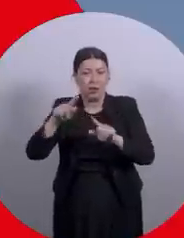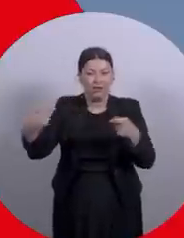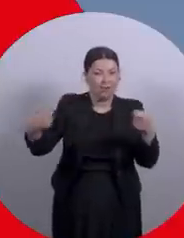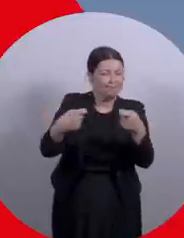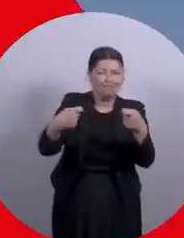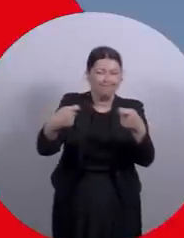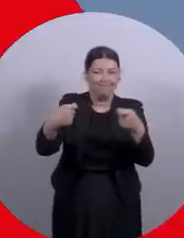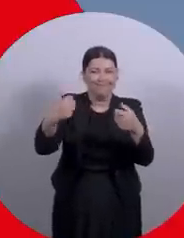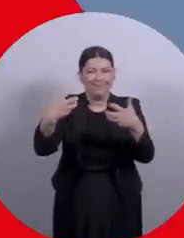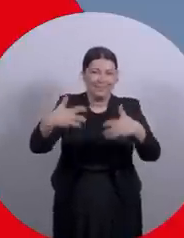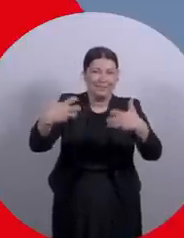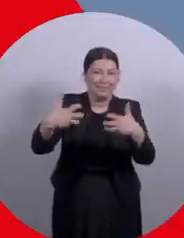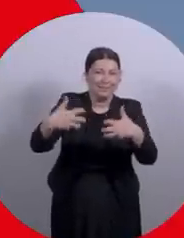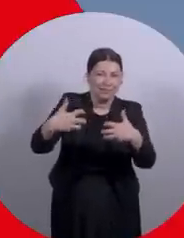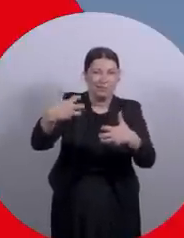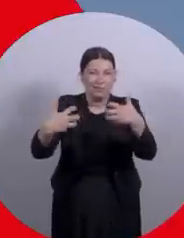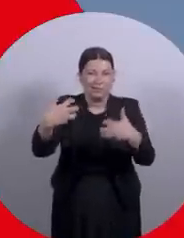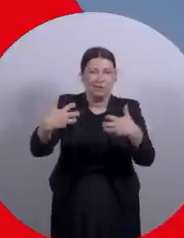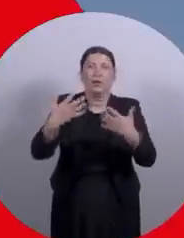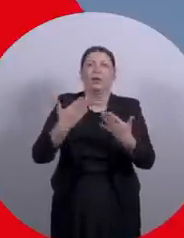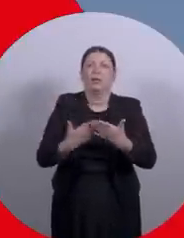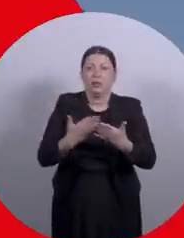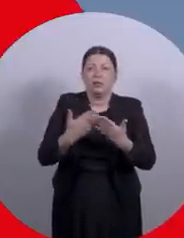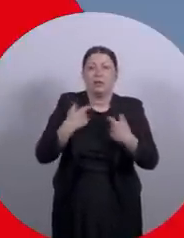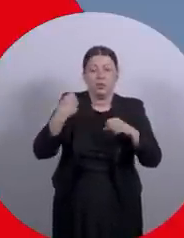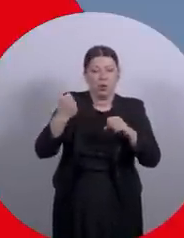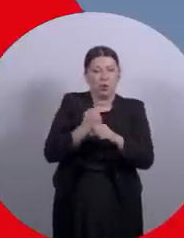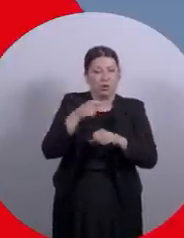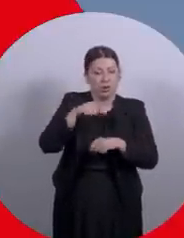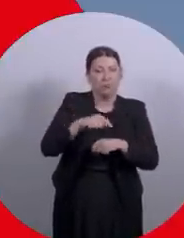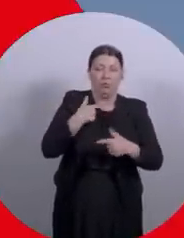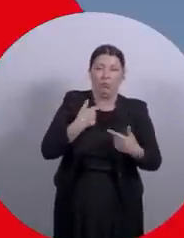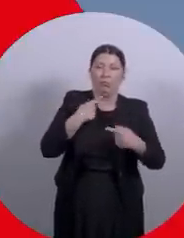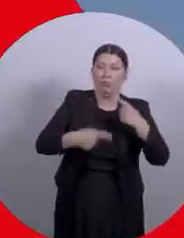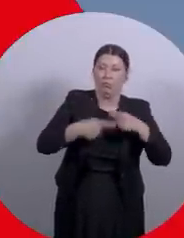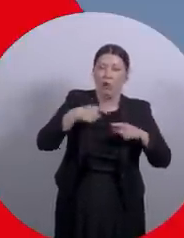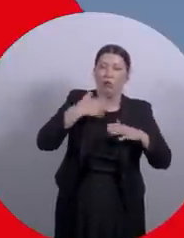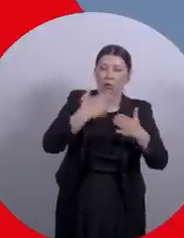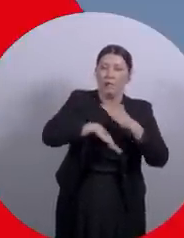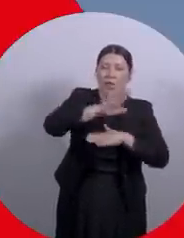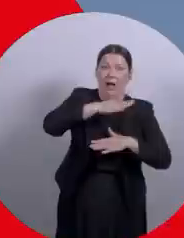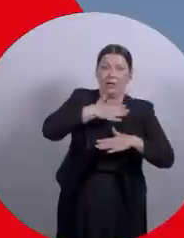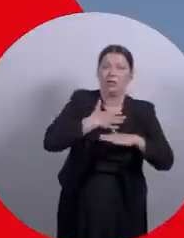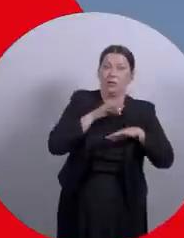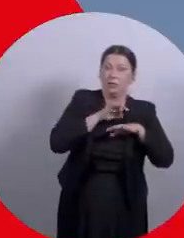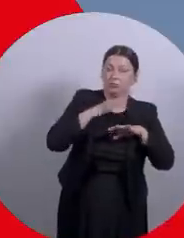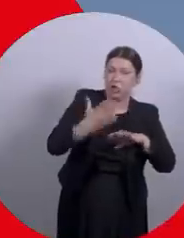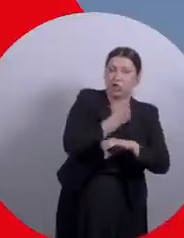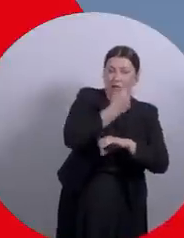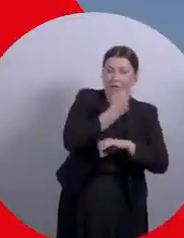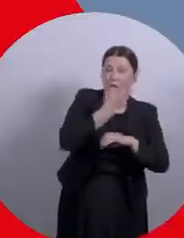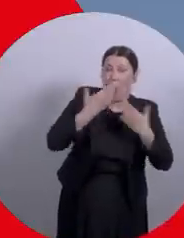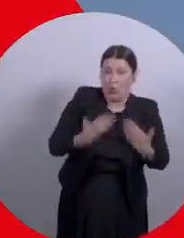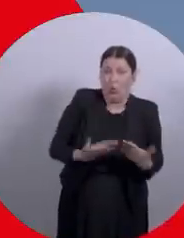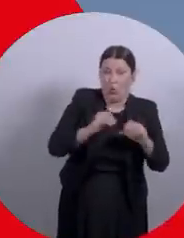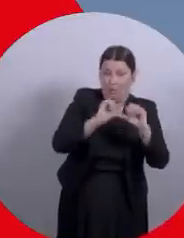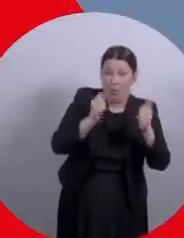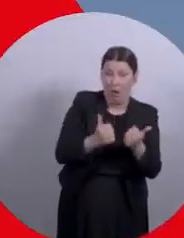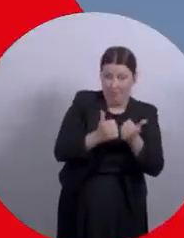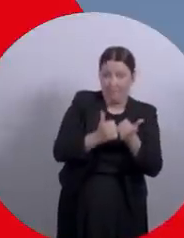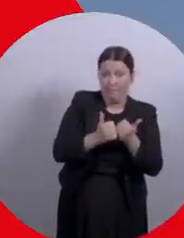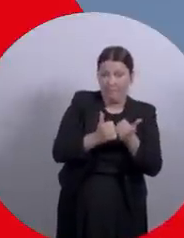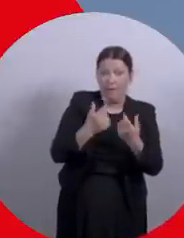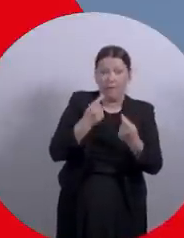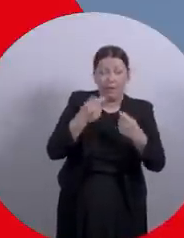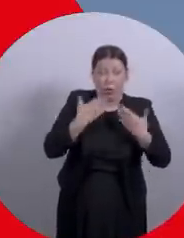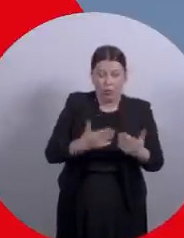im Ergebnis zu einer absolut mehr geführt hat auch in dieser Art und Weise noch niemals